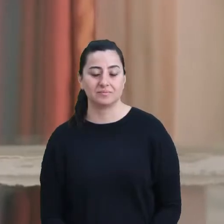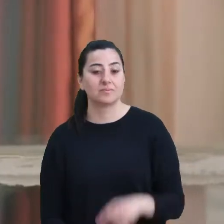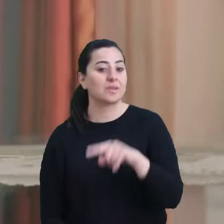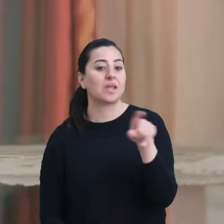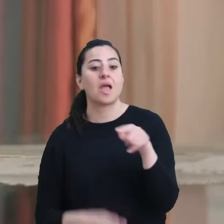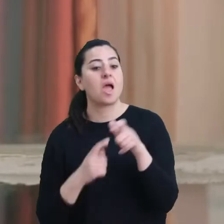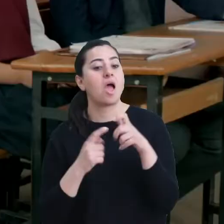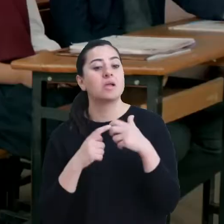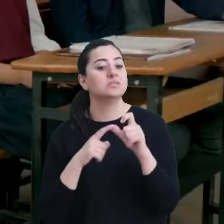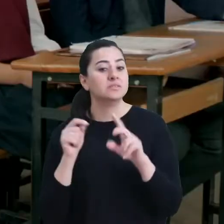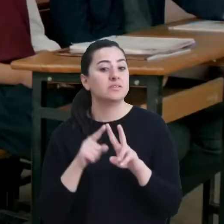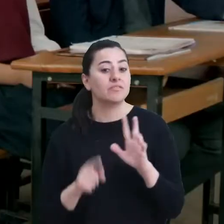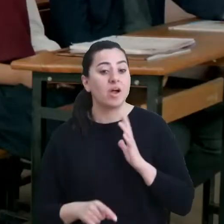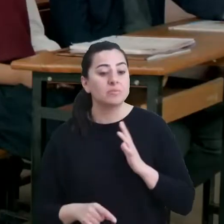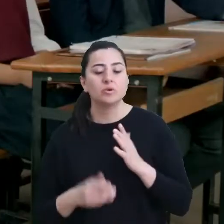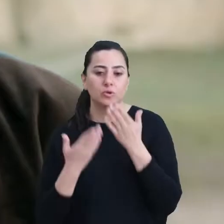Aranızda Ersin var mı?